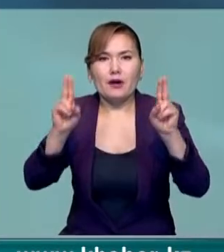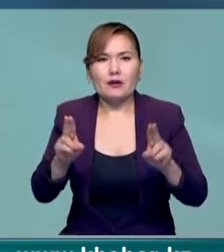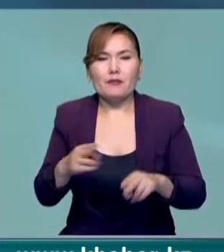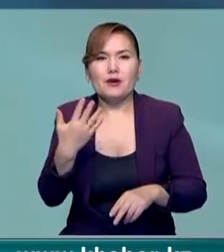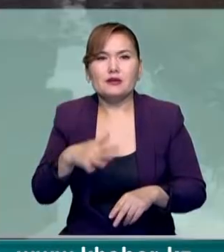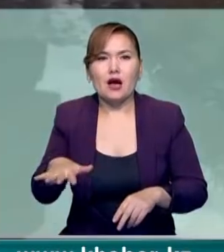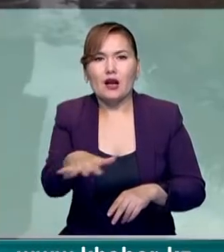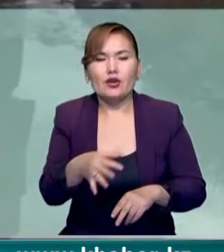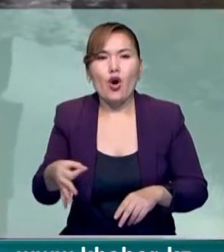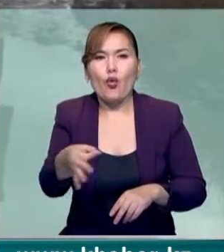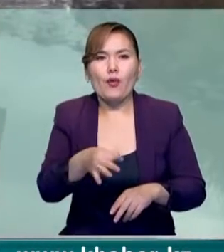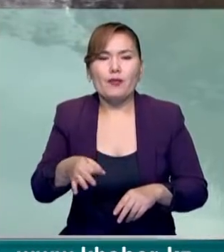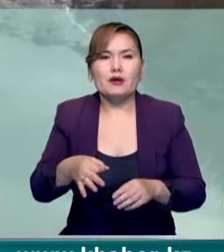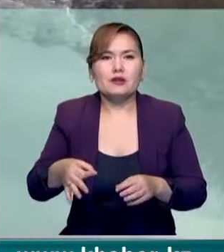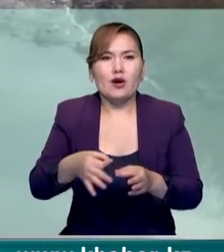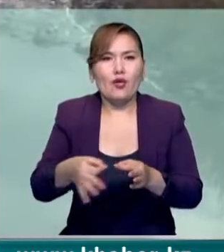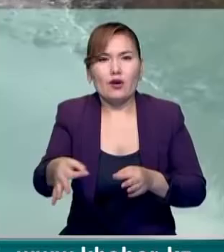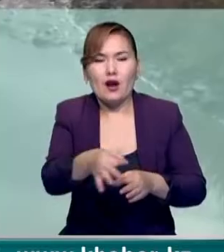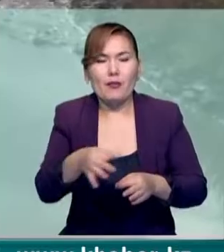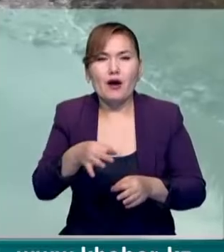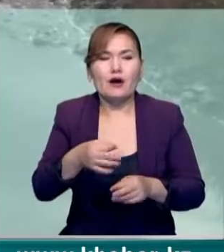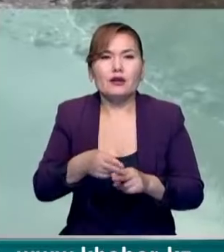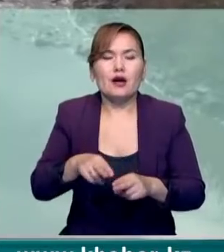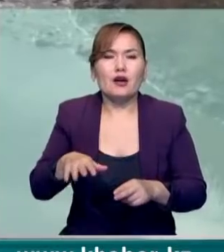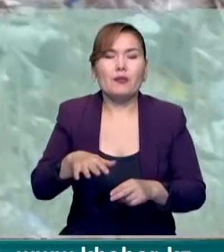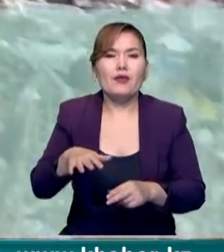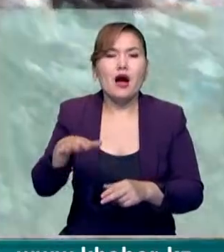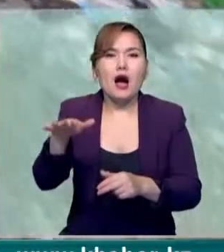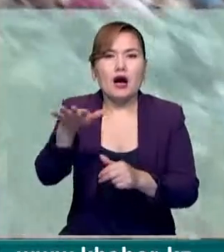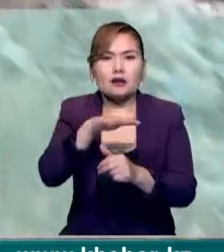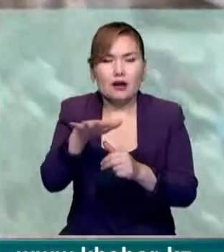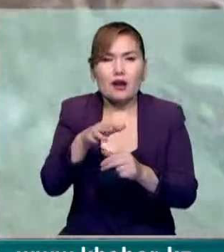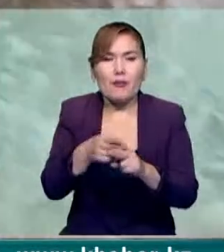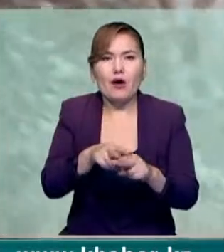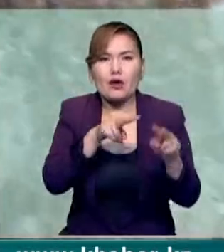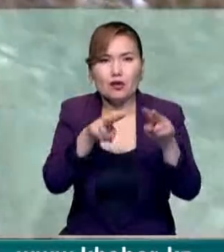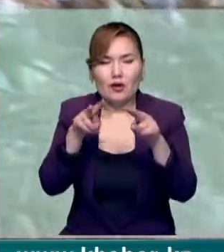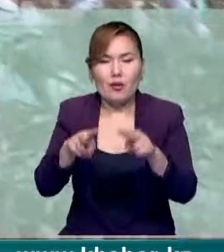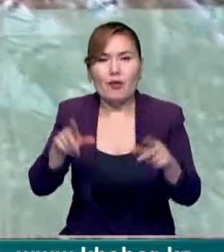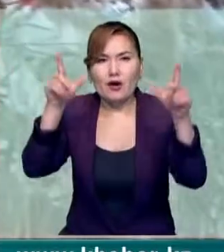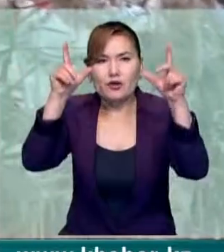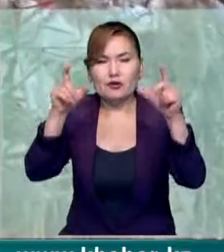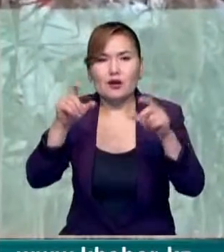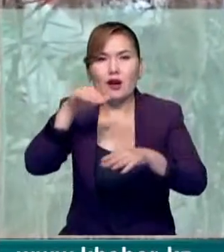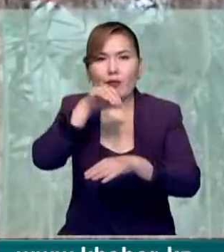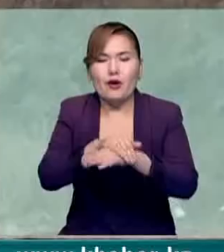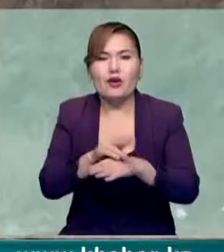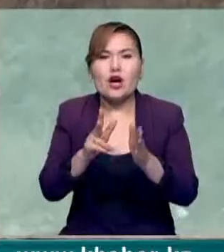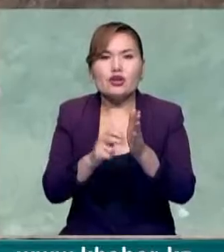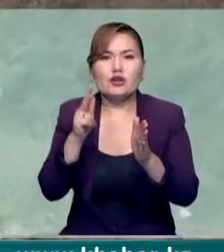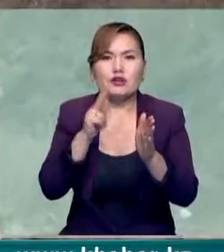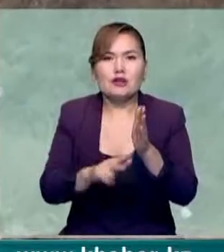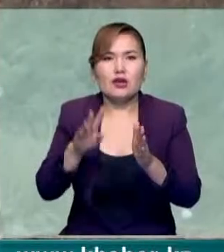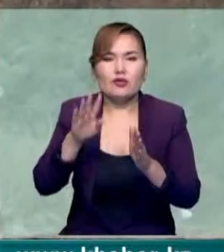мен облыс орталығы аумағында ғарыш арқылы жерді суретке түсіріп, қатты тұрмыстық қалдықтар тасталған 884